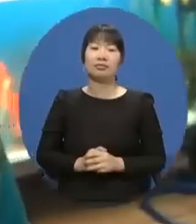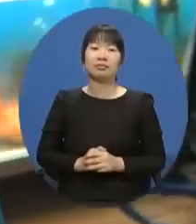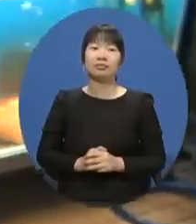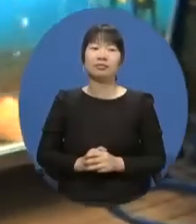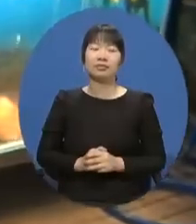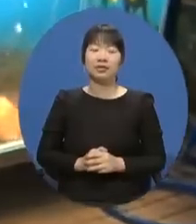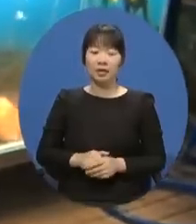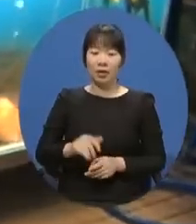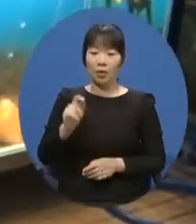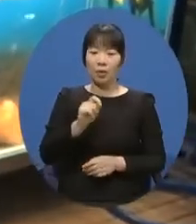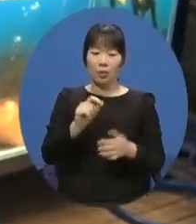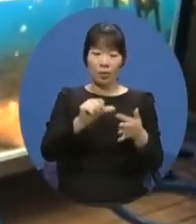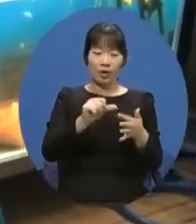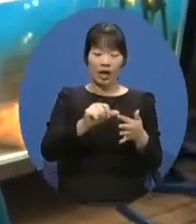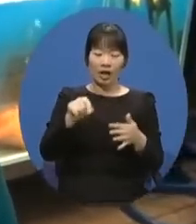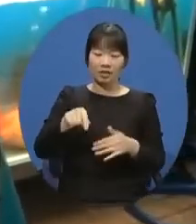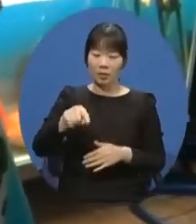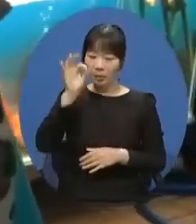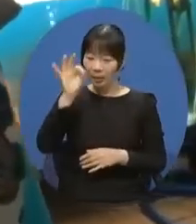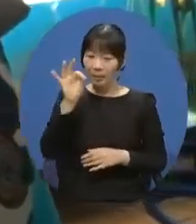얼마네, 고야 이거 봐.